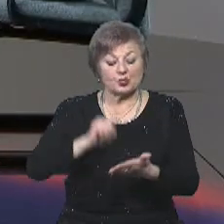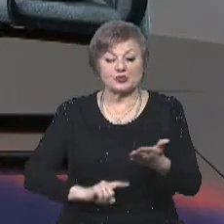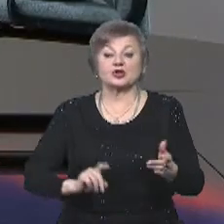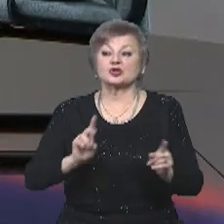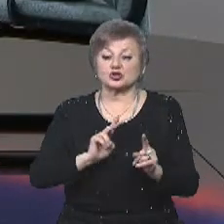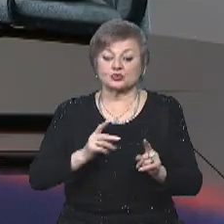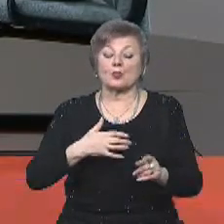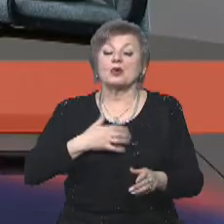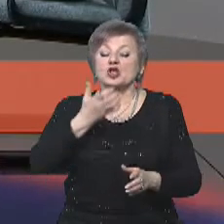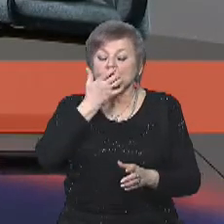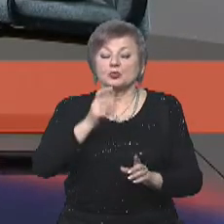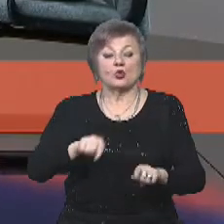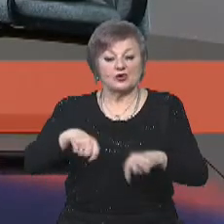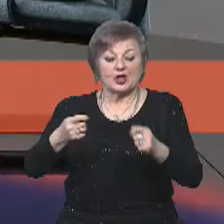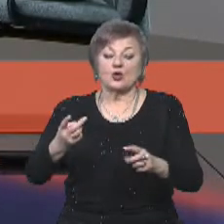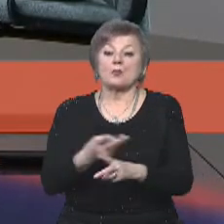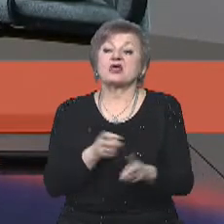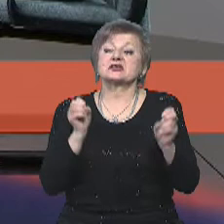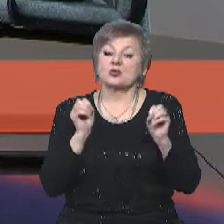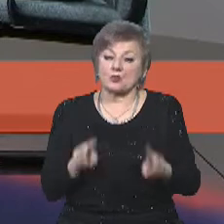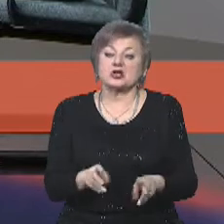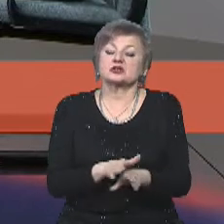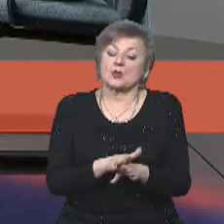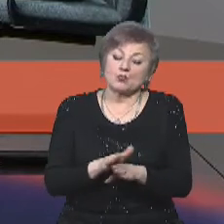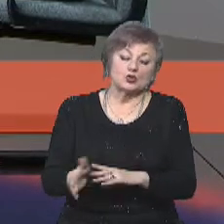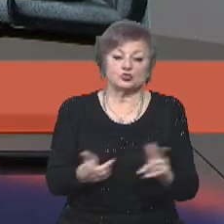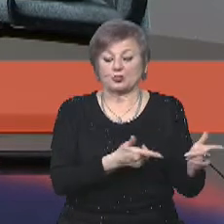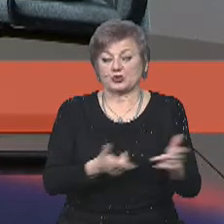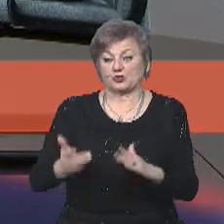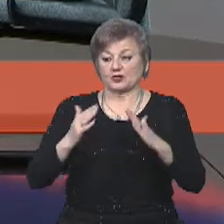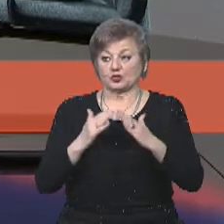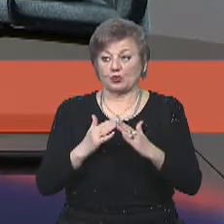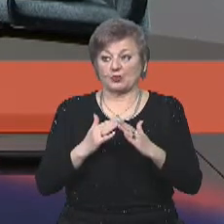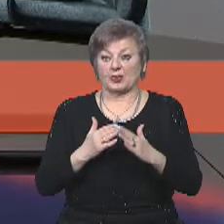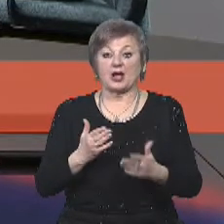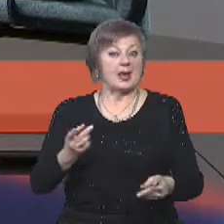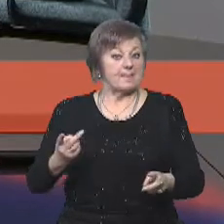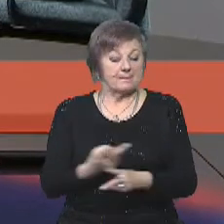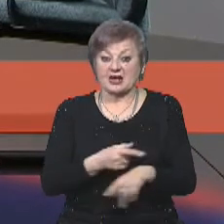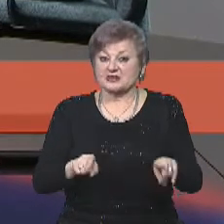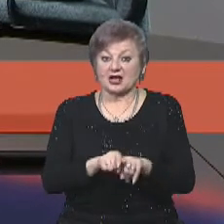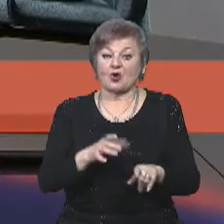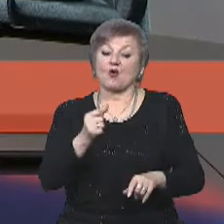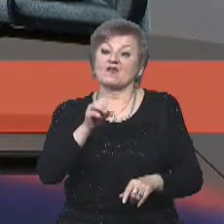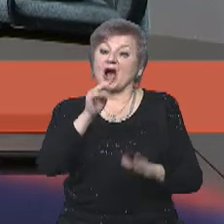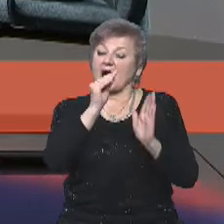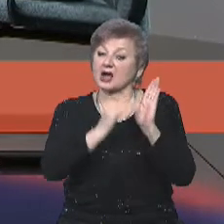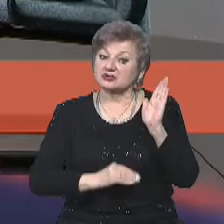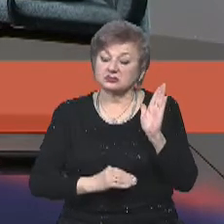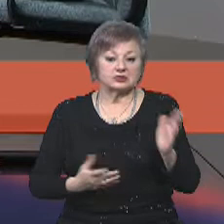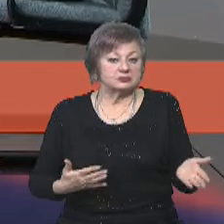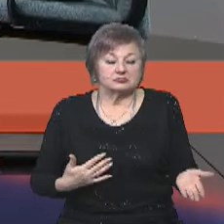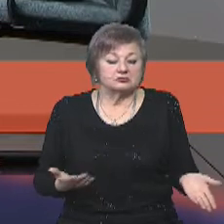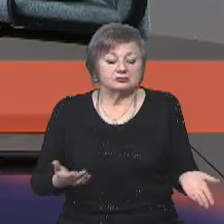теплоноситель мы подаем безопасно на полностью подготовленное оборудование. Без такого акта наши специалисты доподлинно